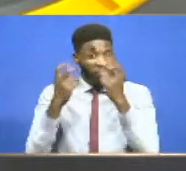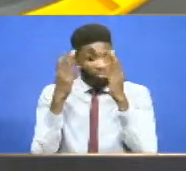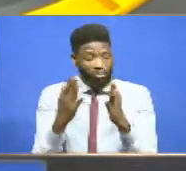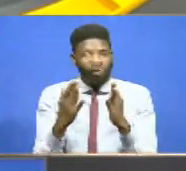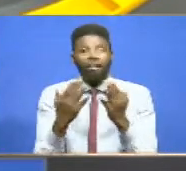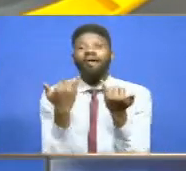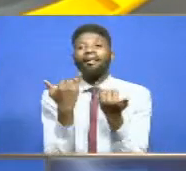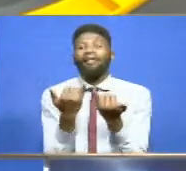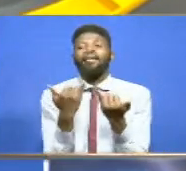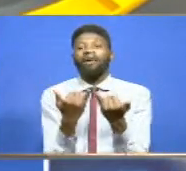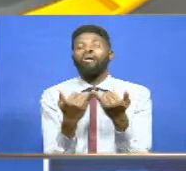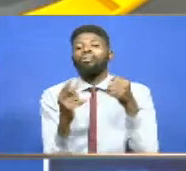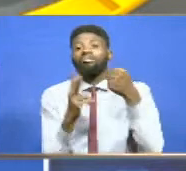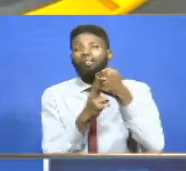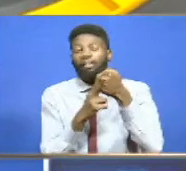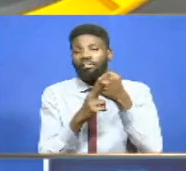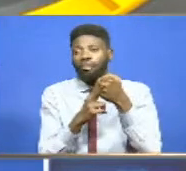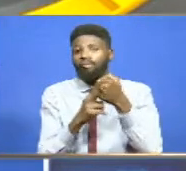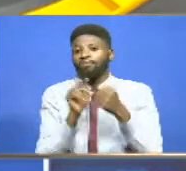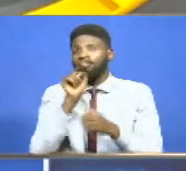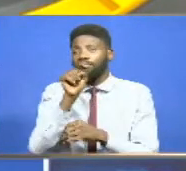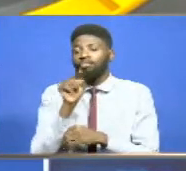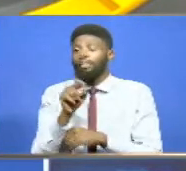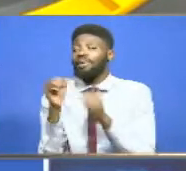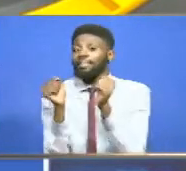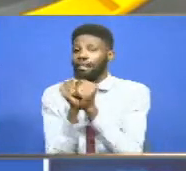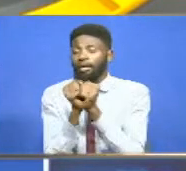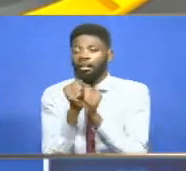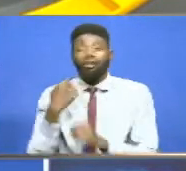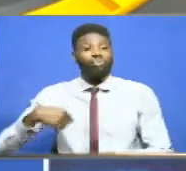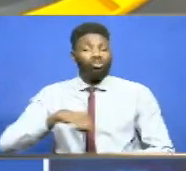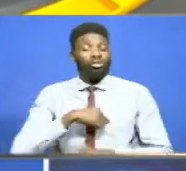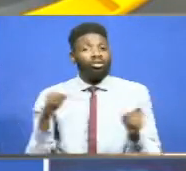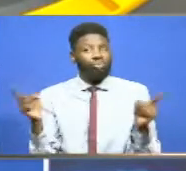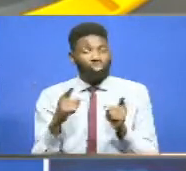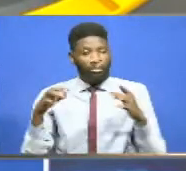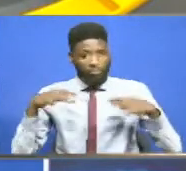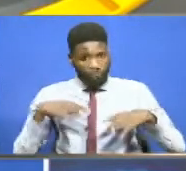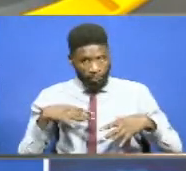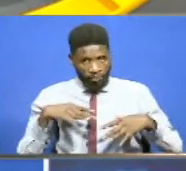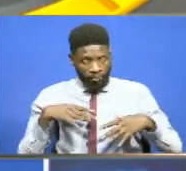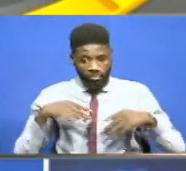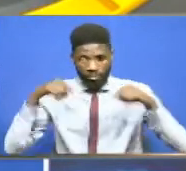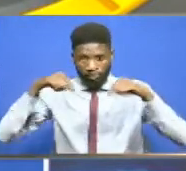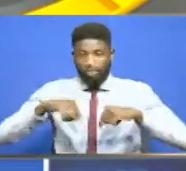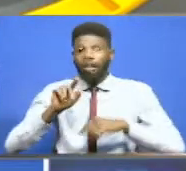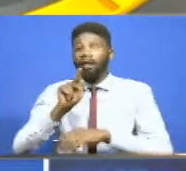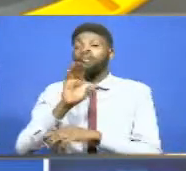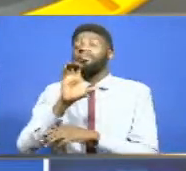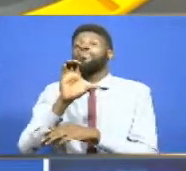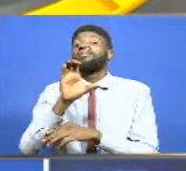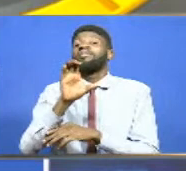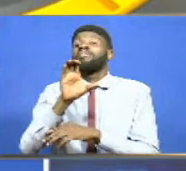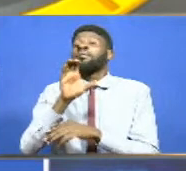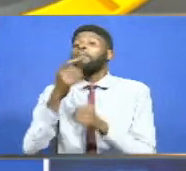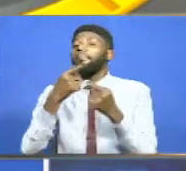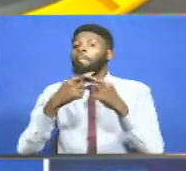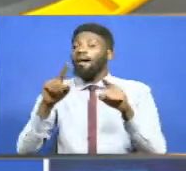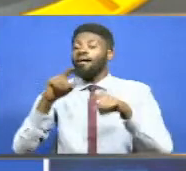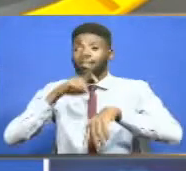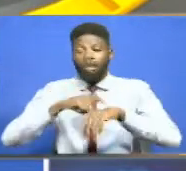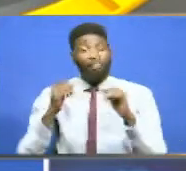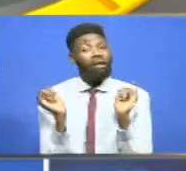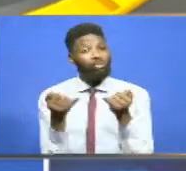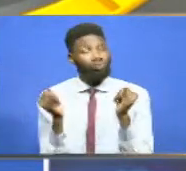ni 10 zimekatika ndani ya saa moja. Tunachukua pumziko la kwanza kwenye darubini ya Channel 1 jioni hii leo. Lakini tunapoendelea na